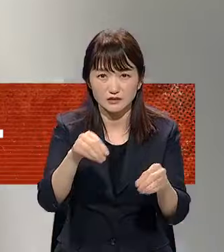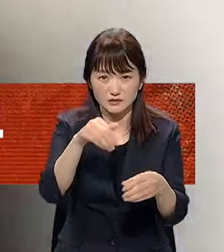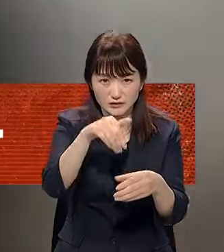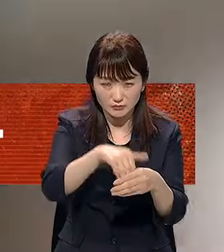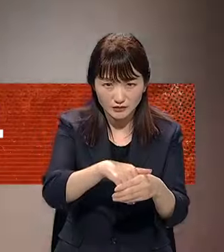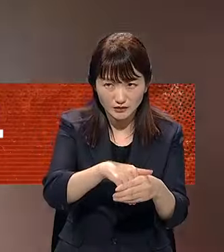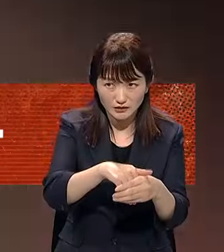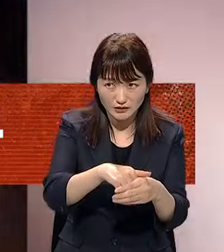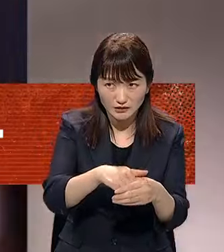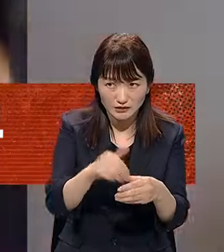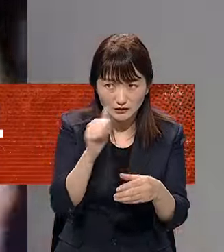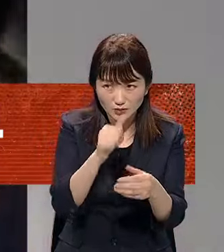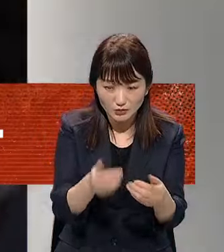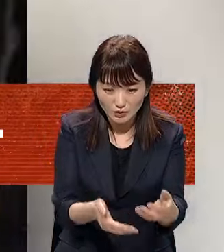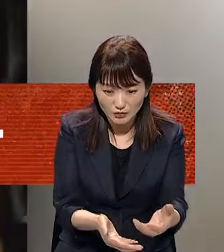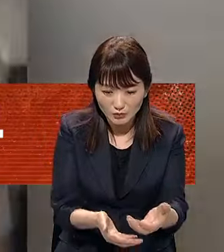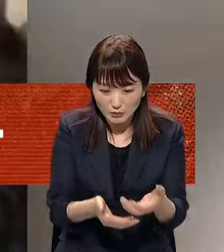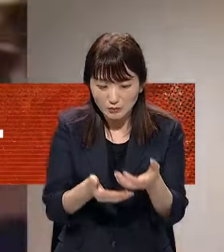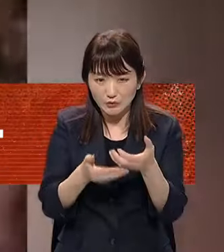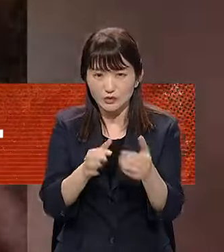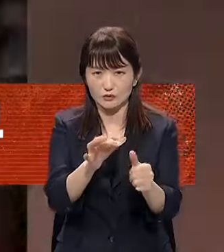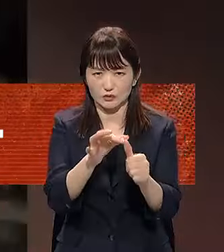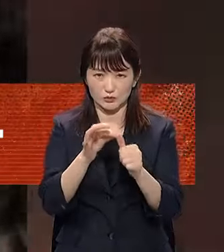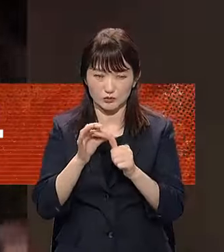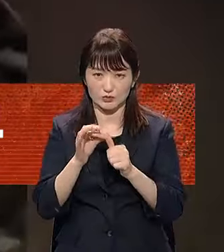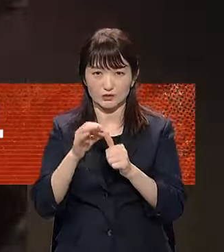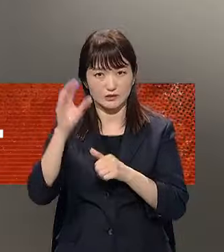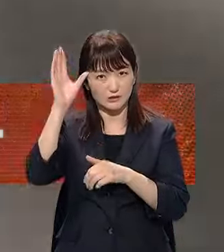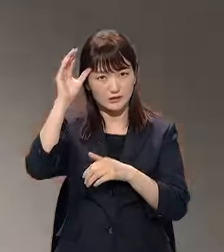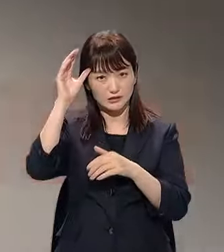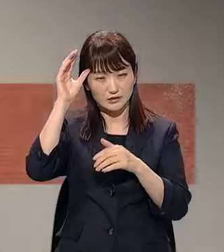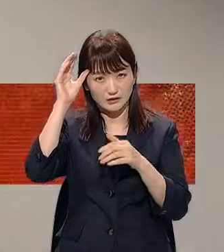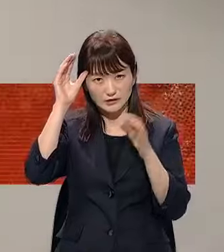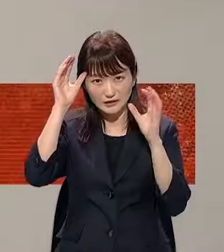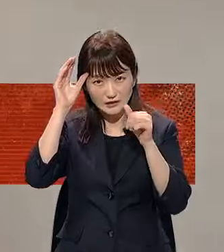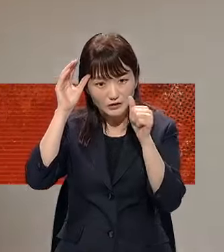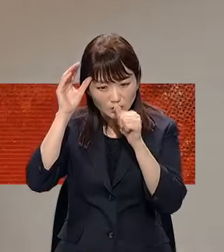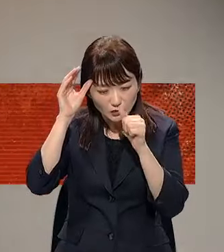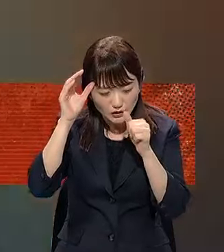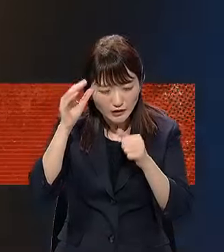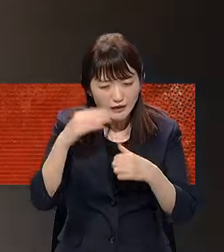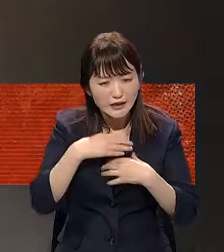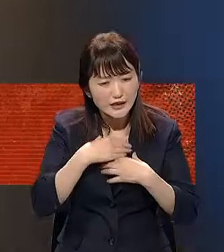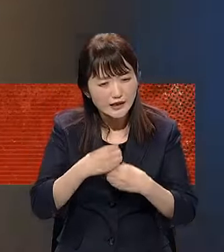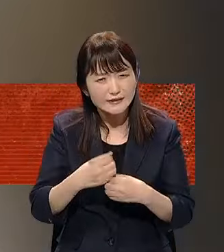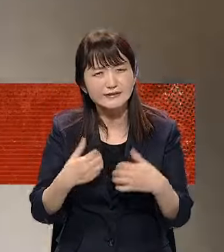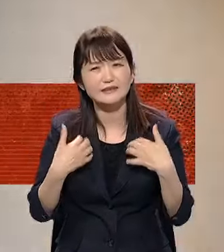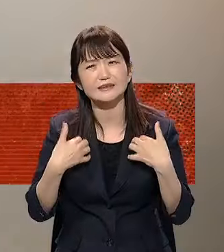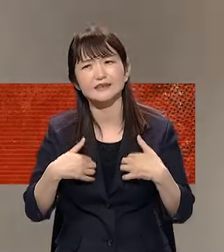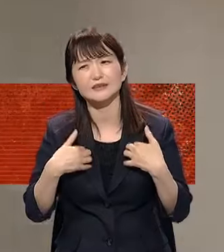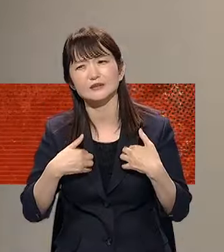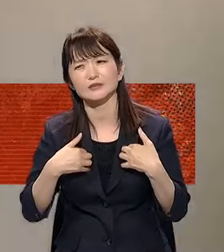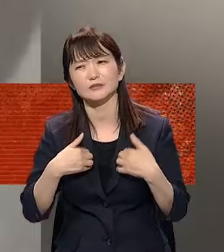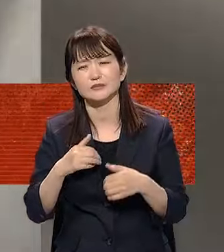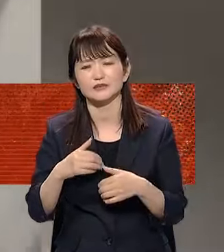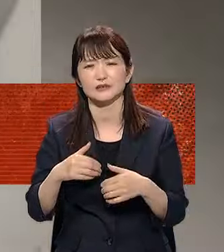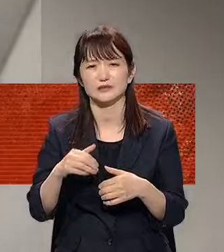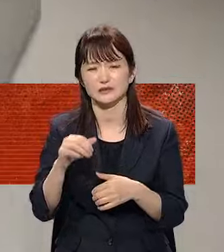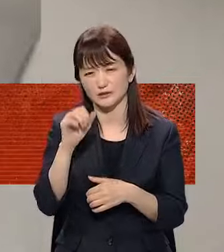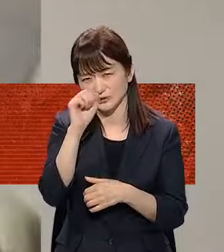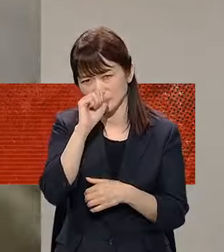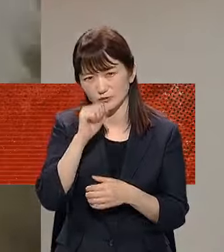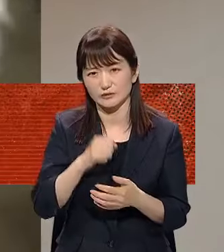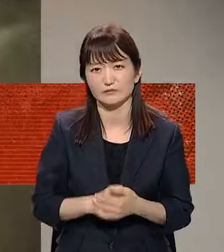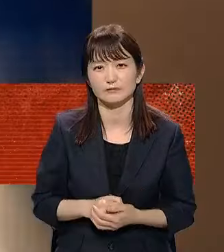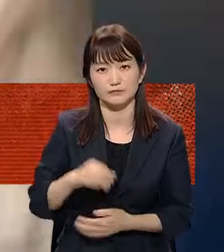녀석을 조심스럽게 꺼내서 구출했습니다. 강아지도 아기 고양이가 무사한 것이 기쁜지 연신 꼬리를 흔들고 있는데요.